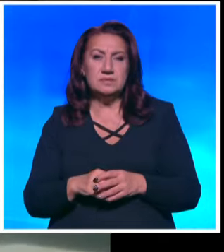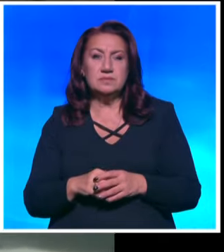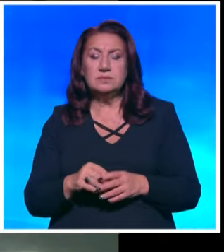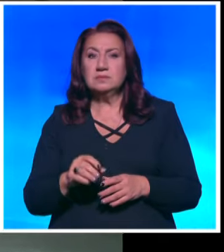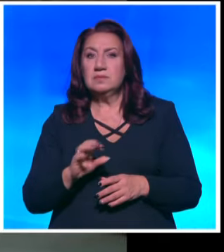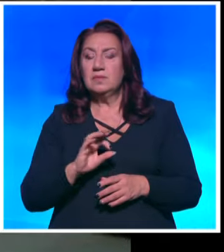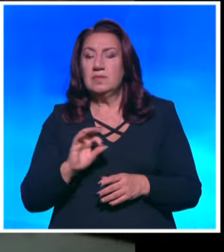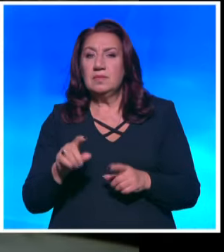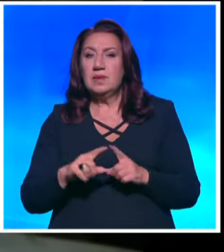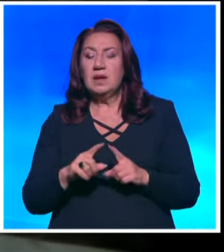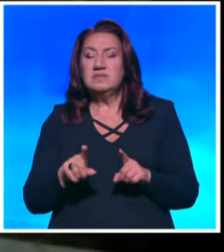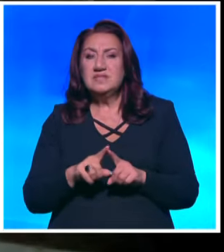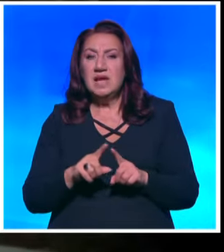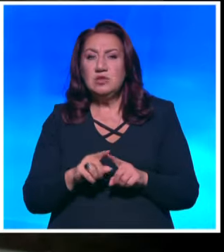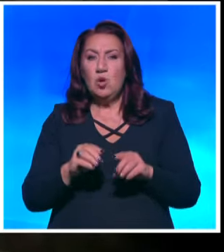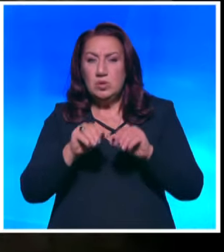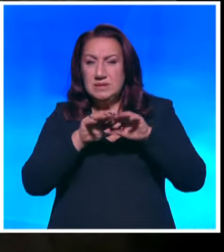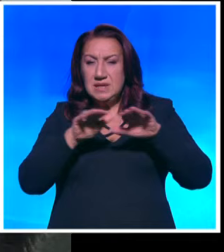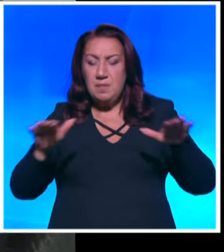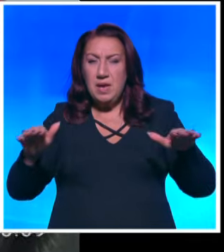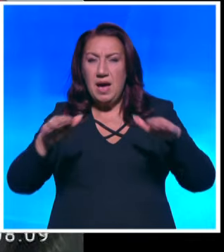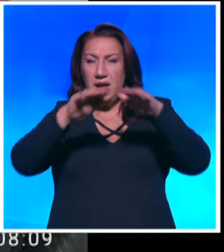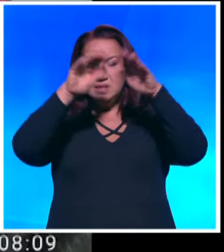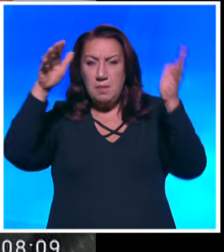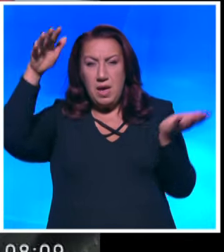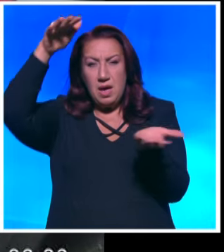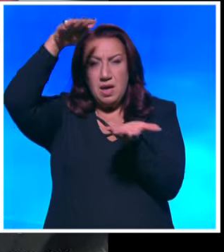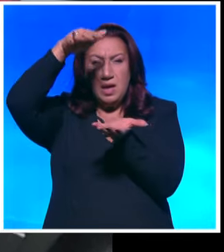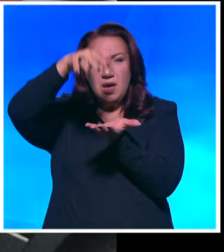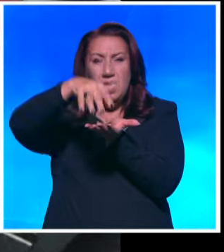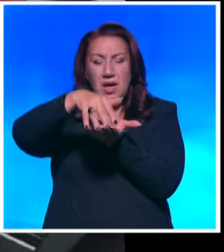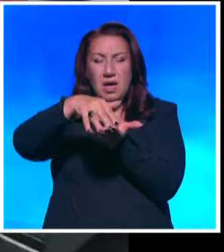небето се бяха събрали. Паднали мостове,